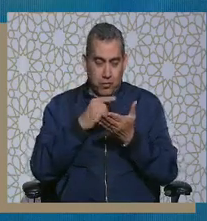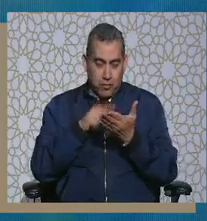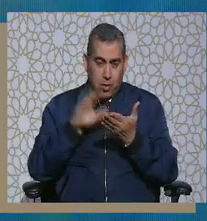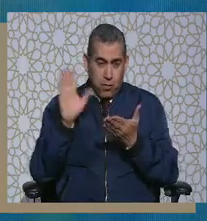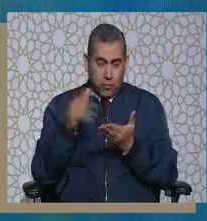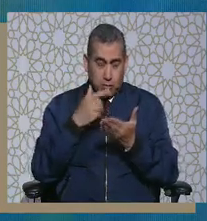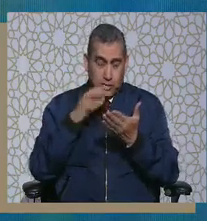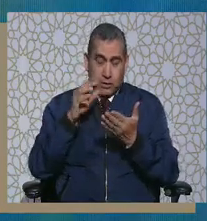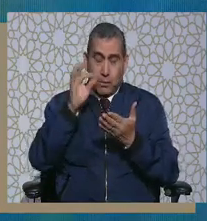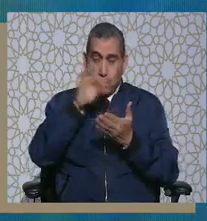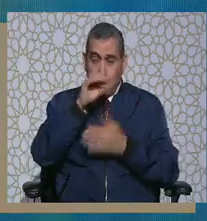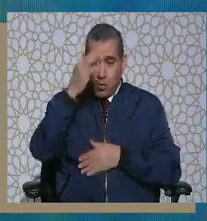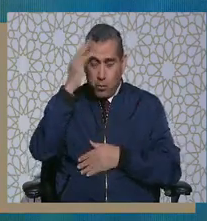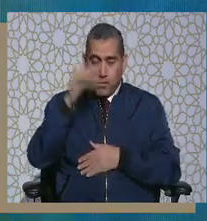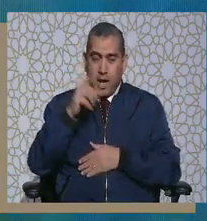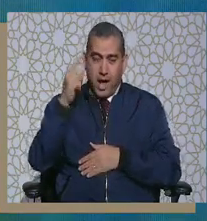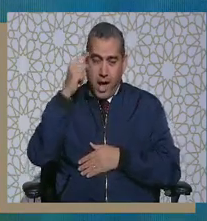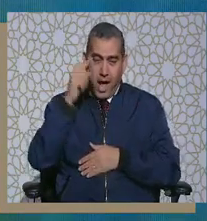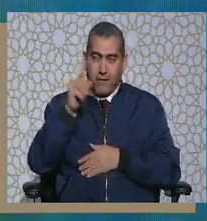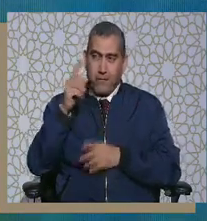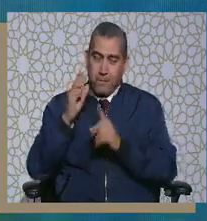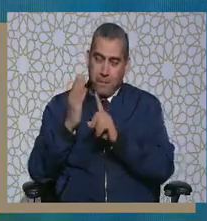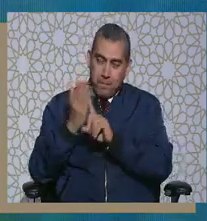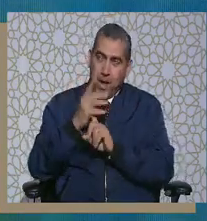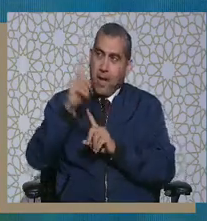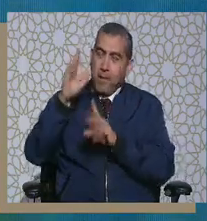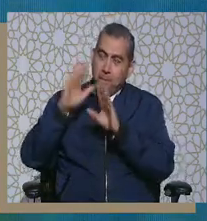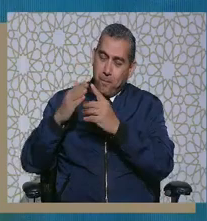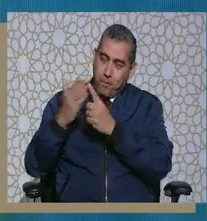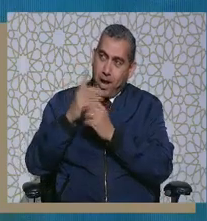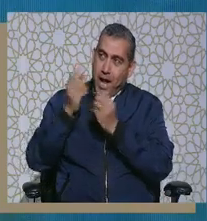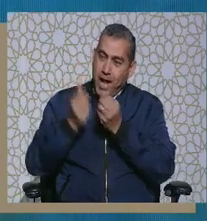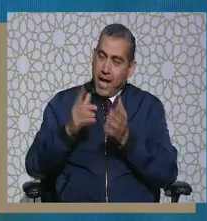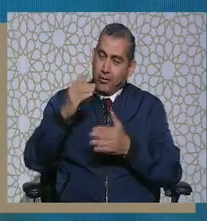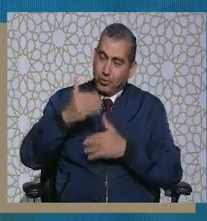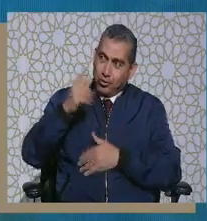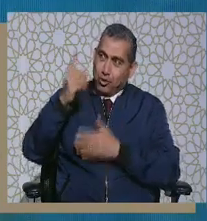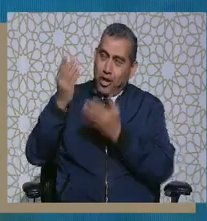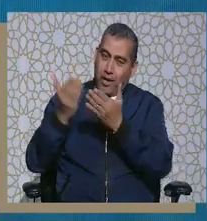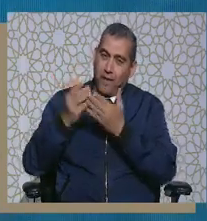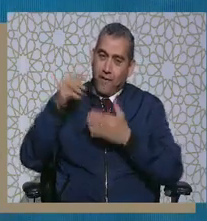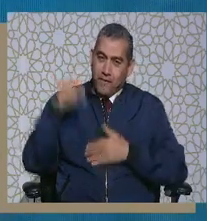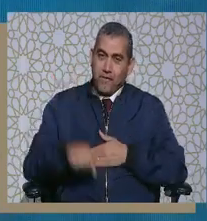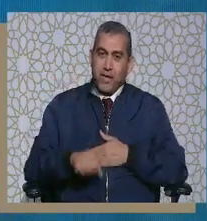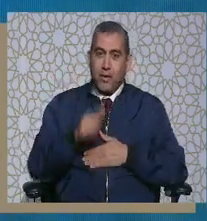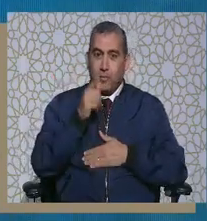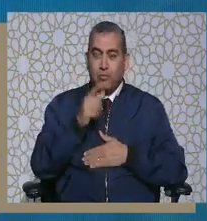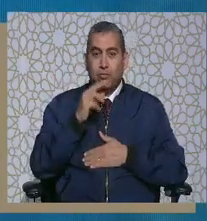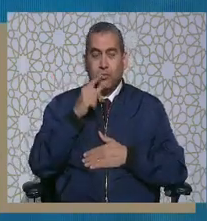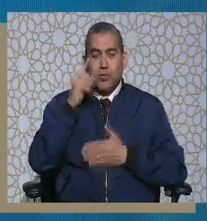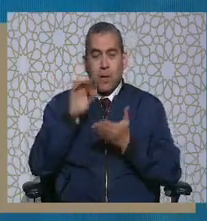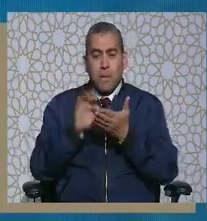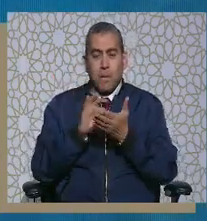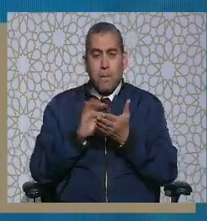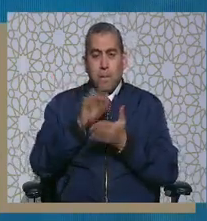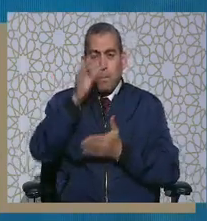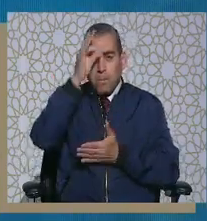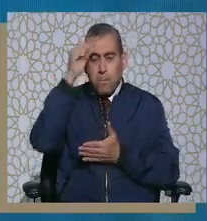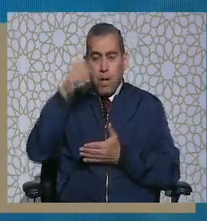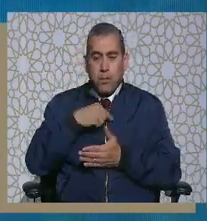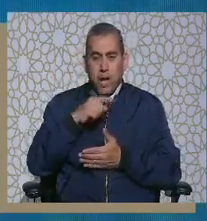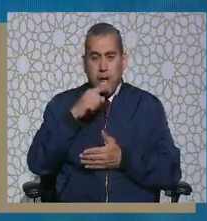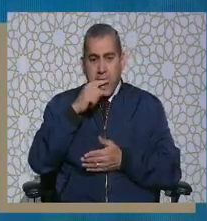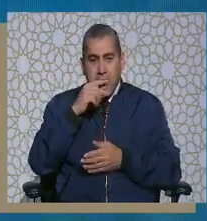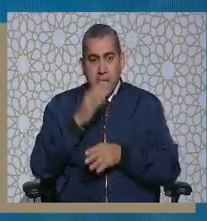ايه احنا عارفين ان انت معانا وعارفين ان الخير جاي ويبقى ايه اللي حاصل ويقرا القدر المؤلم بان هو